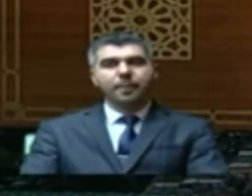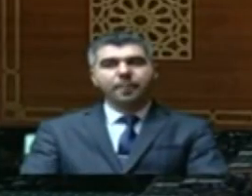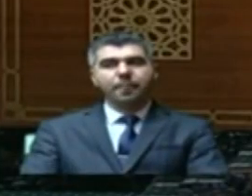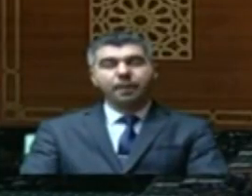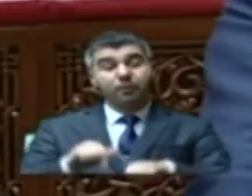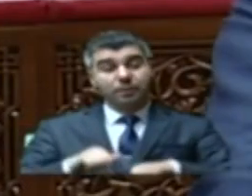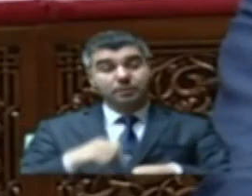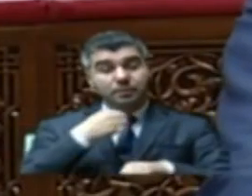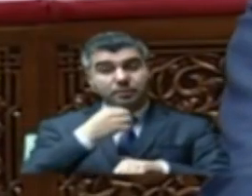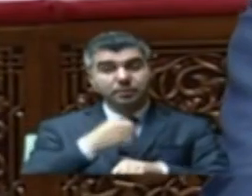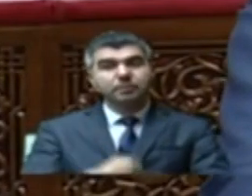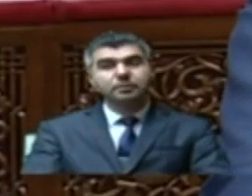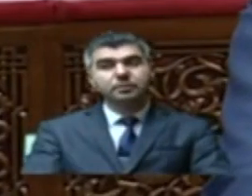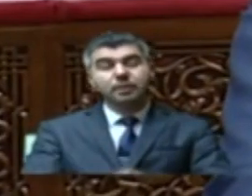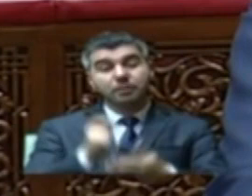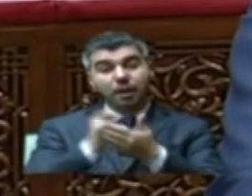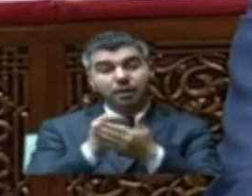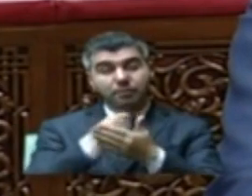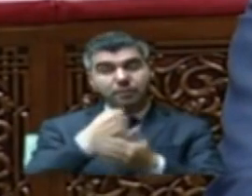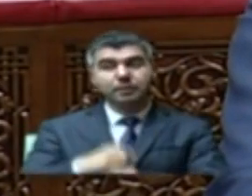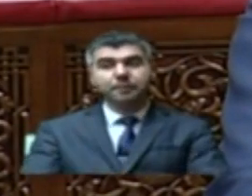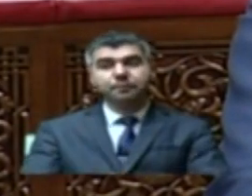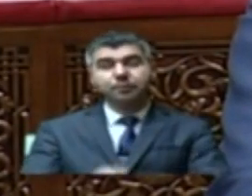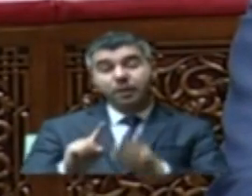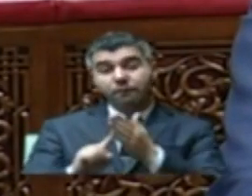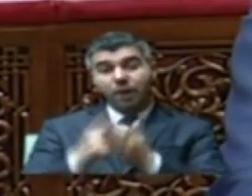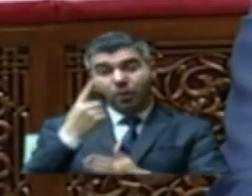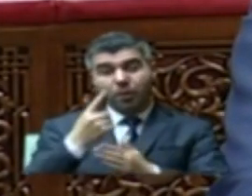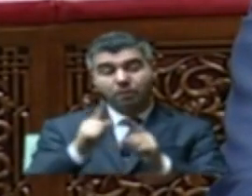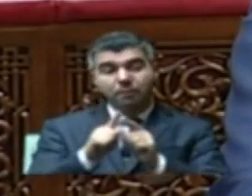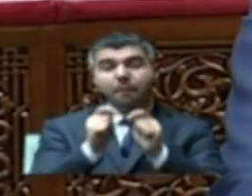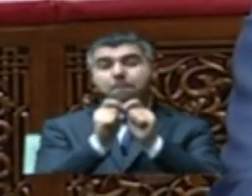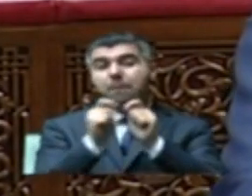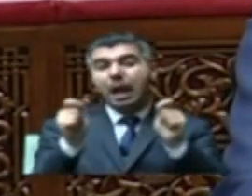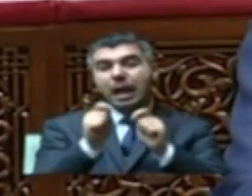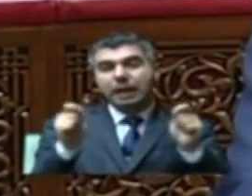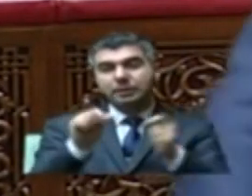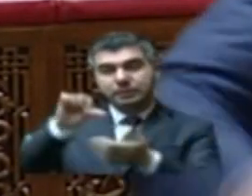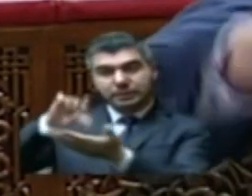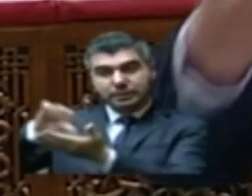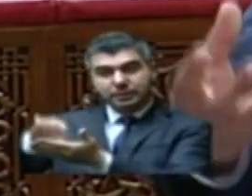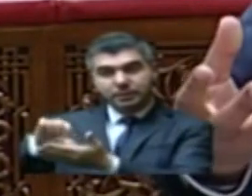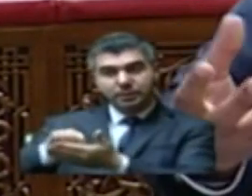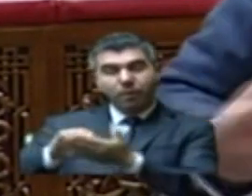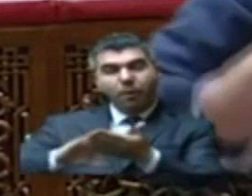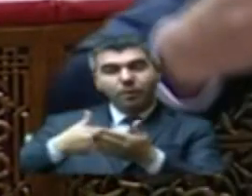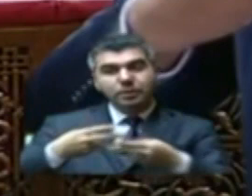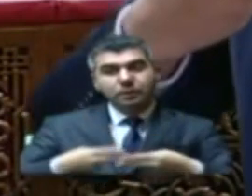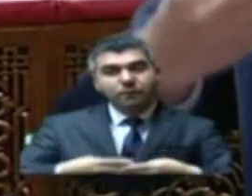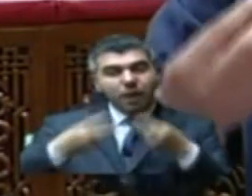اللي كنطلبوا منكم أولا خصكم تقووا لنا المعارض، لأن من المعارض باش هاد الصناع